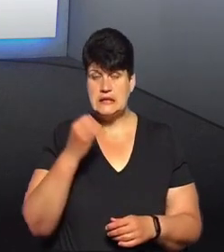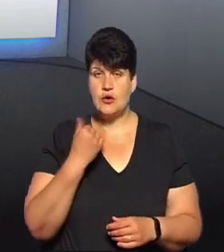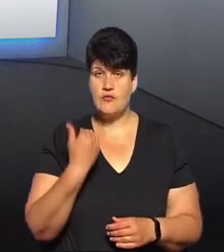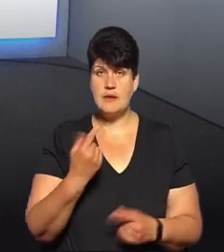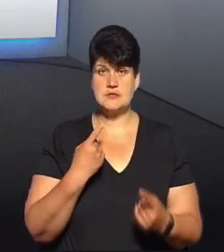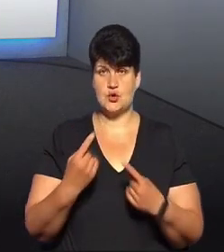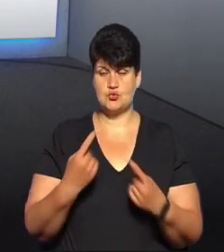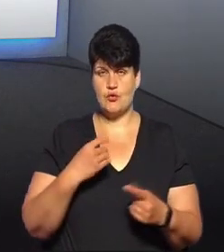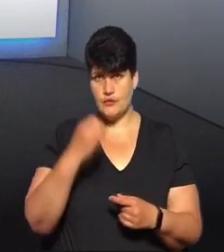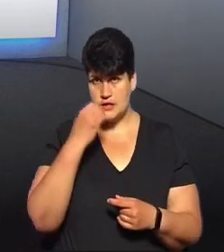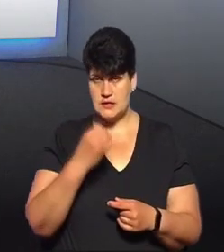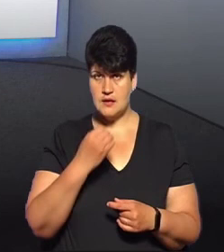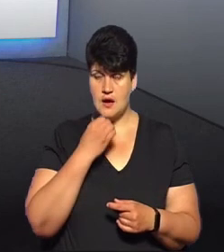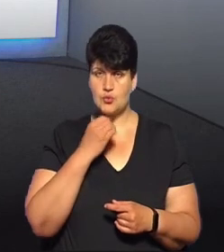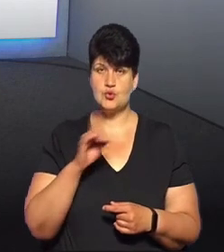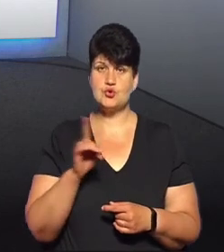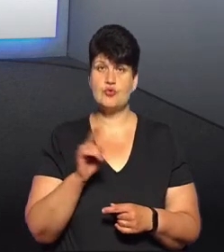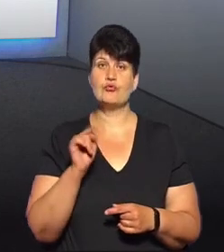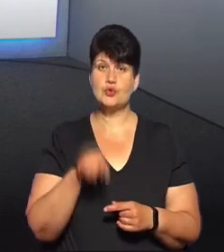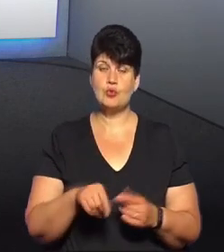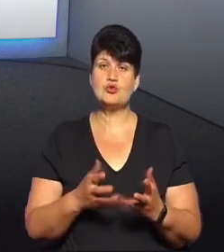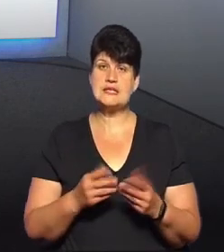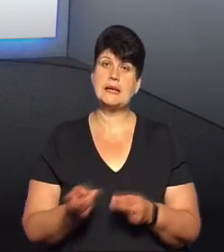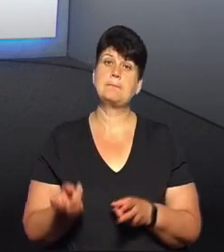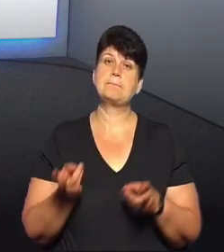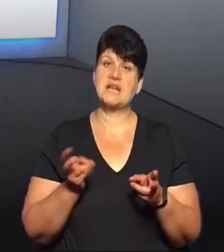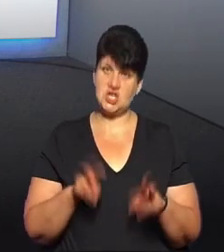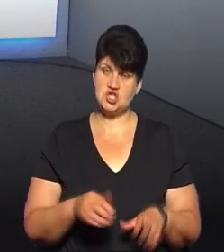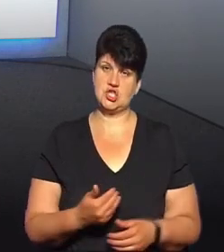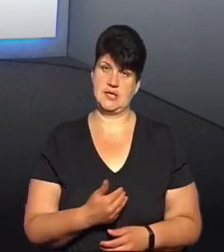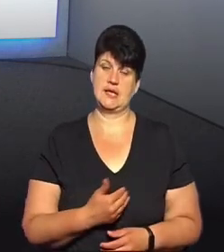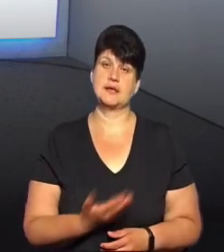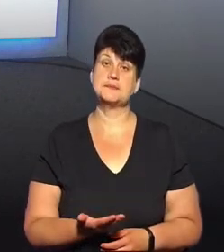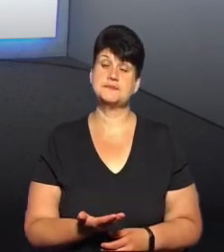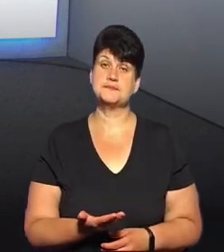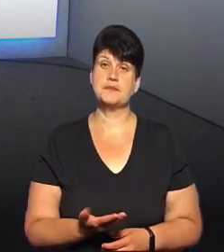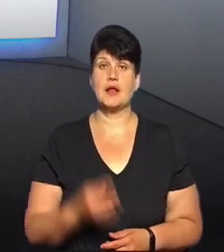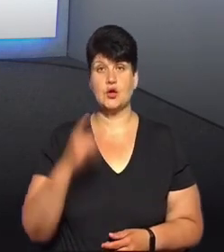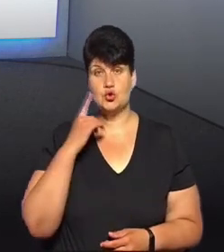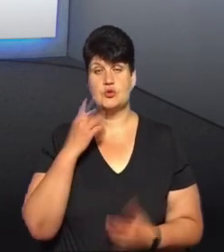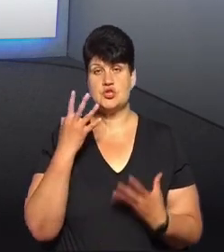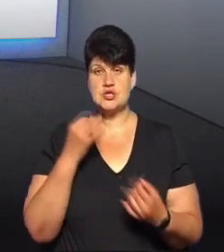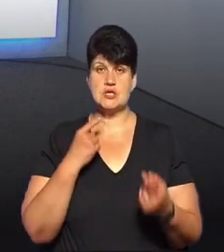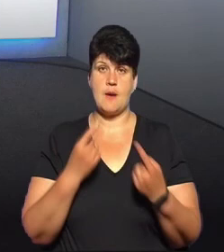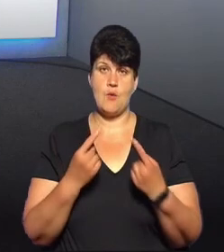що в тому числі наважилися і прийшли. Думаю, що ми ще поговоримо наступного